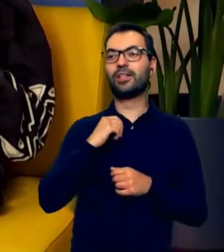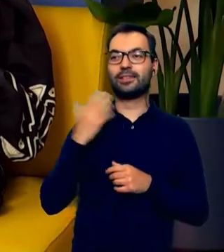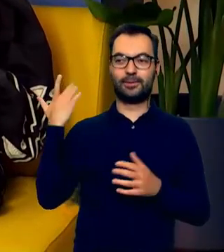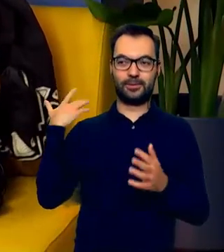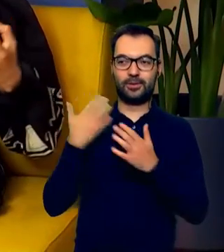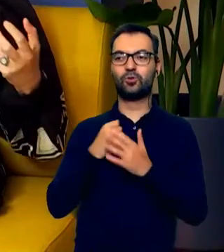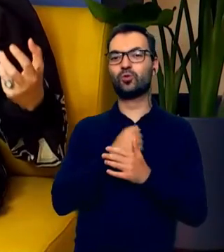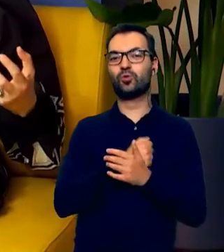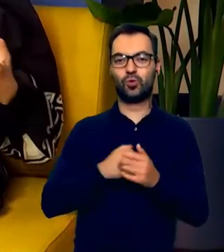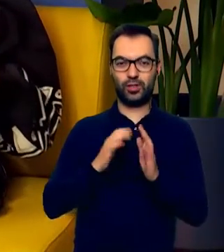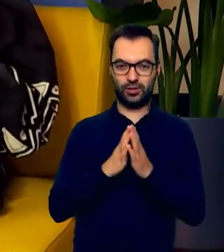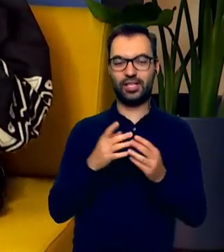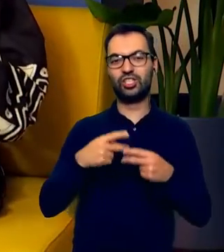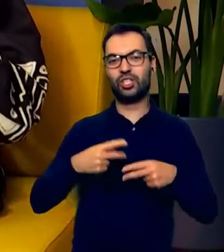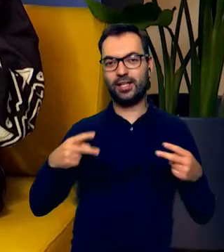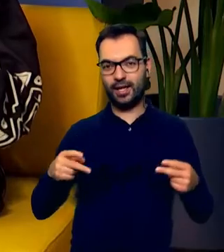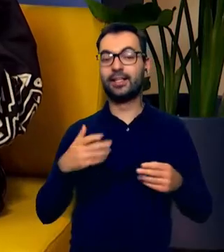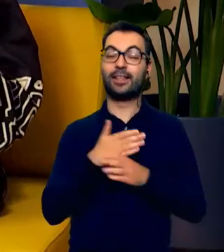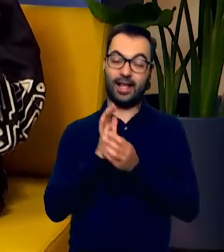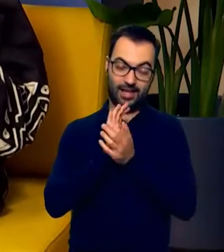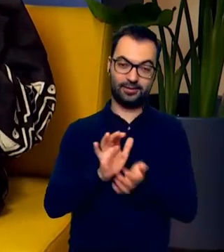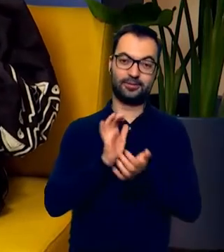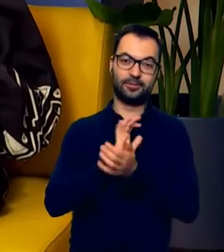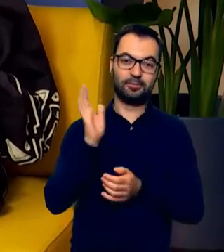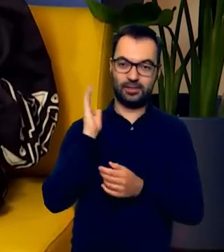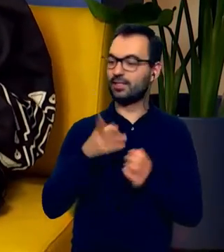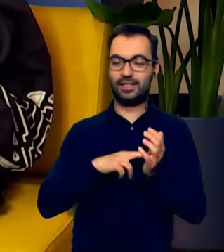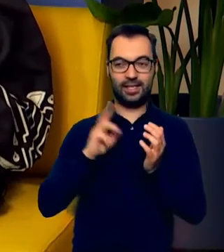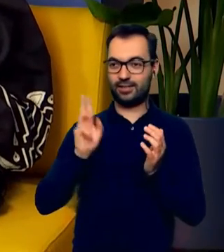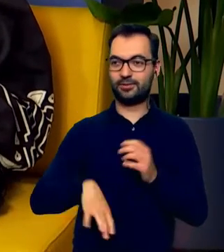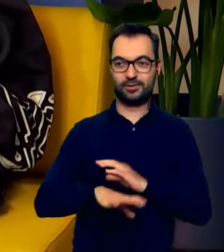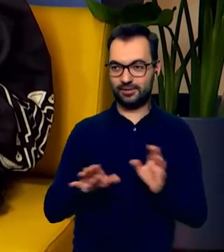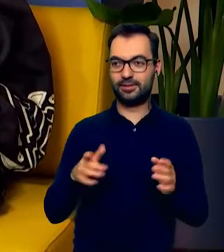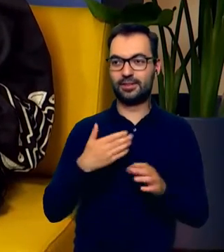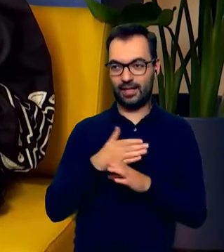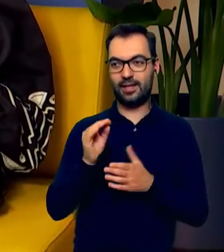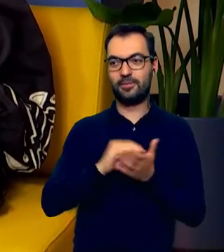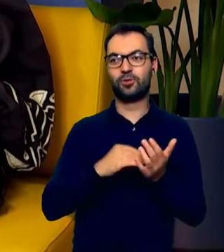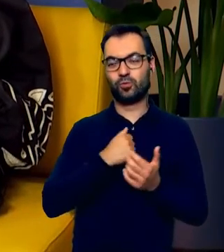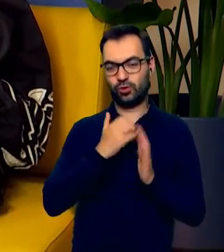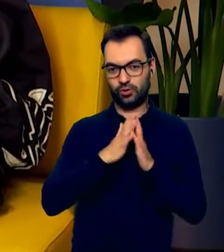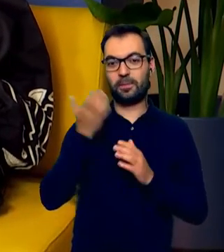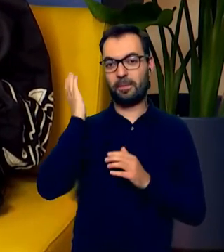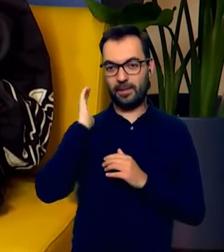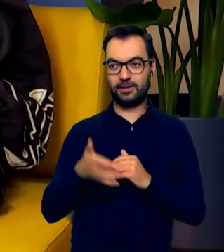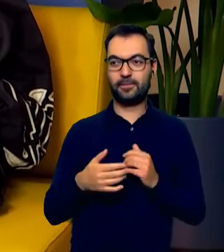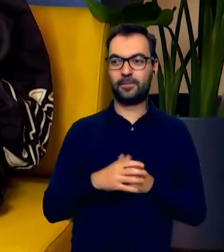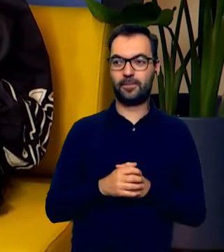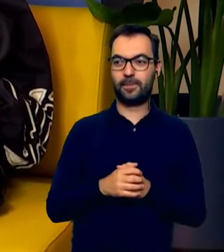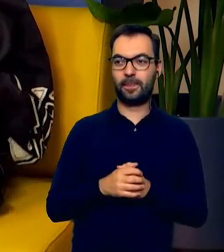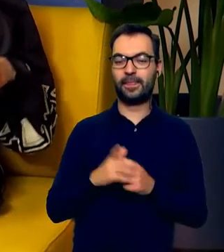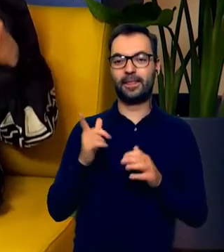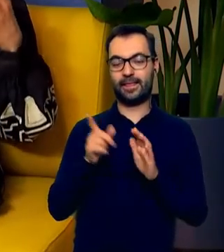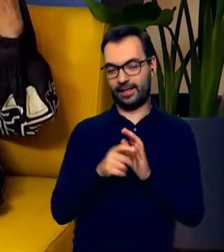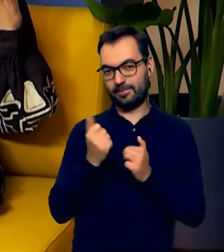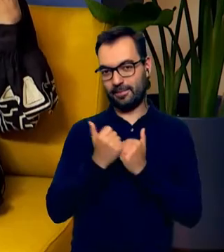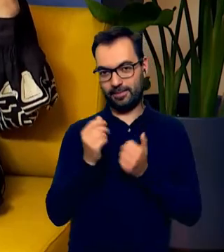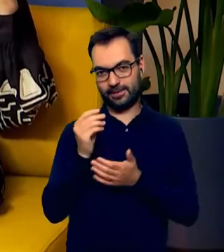książki, które piszemy, te reporterskie, które będziemy nadal pisać, bo my nie rezygnujemy z pisania smutnych książek na tanim